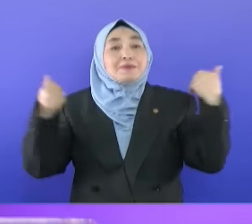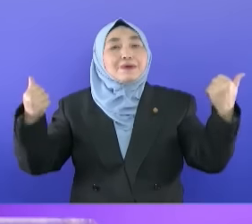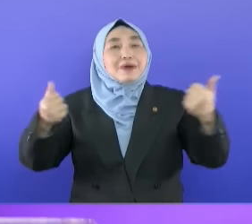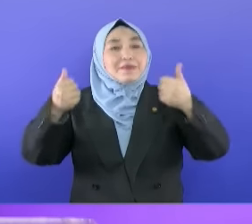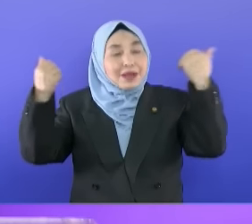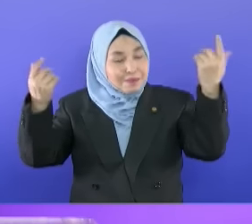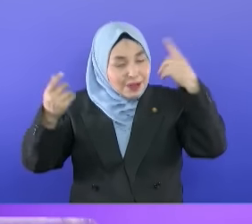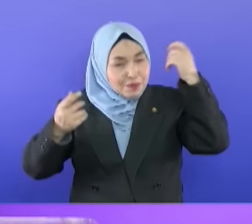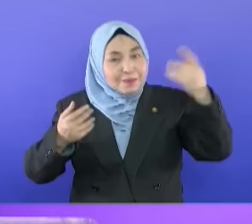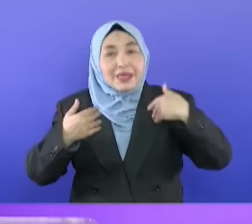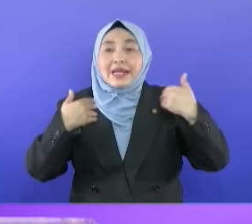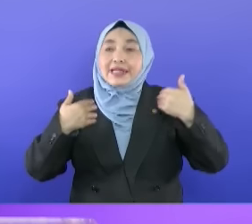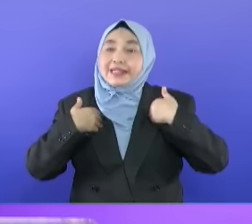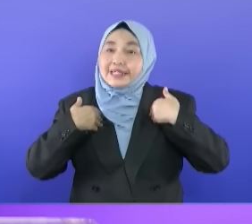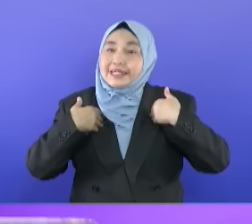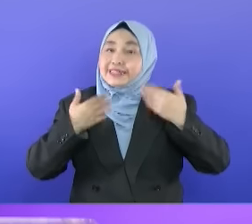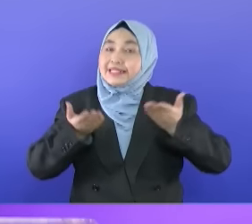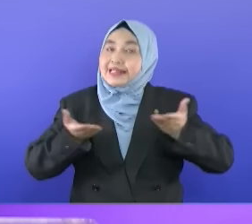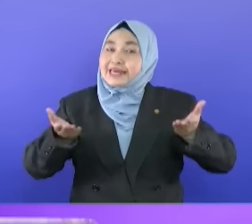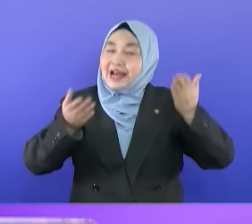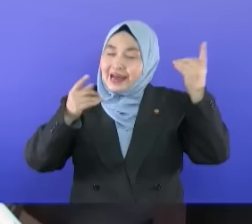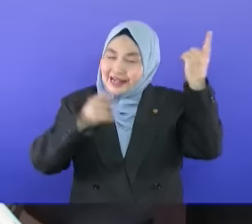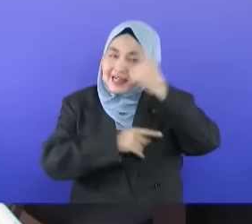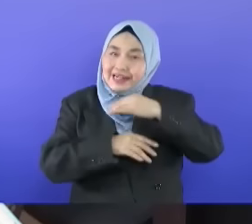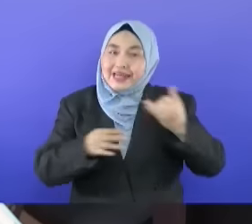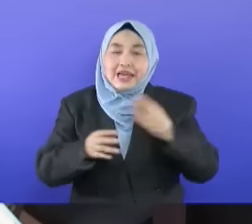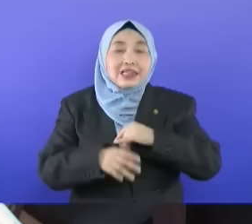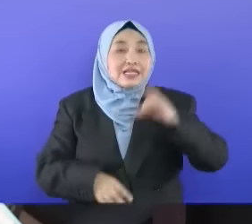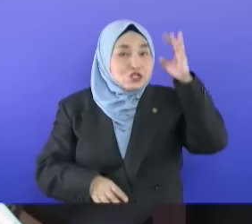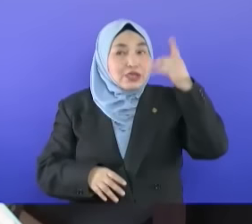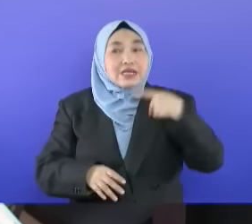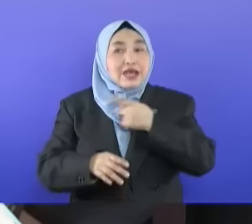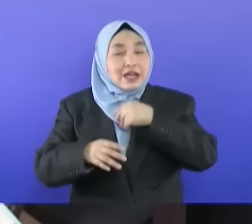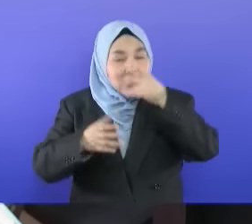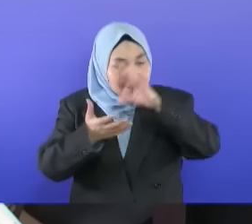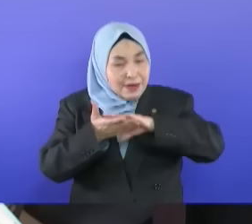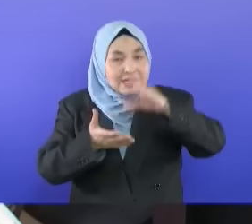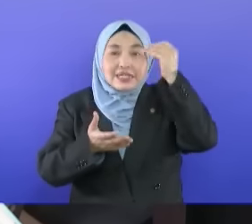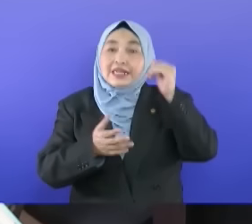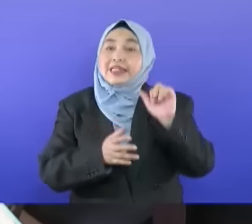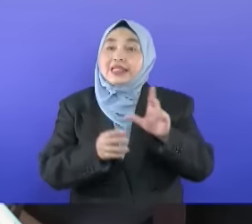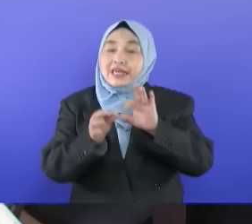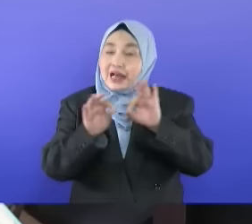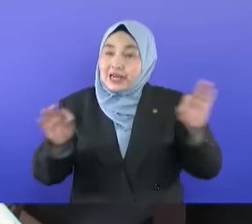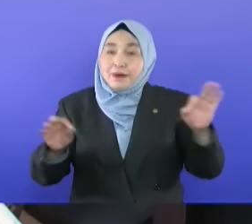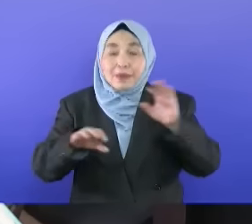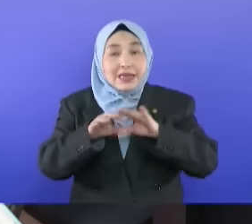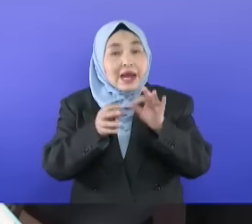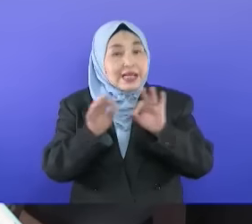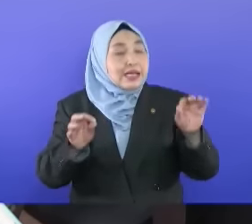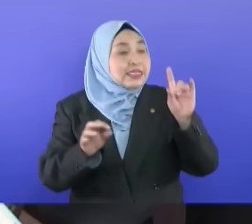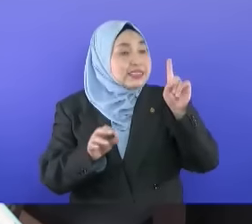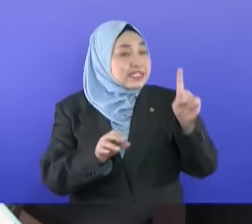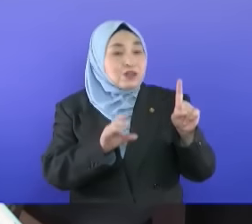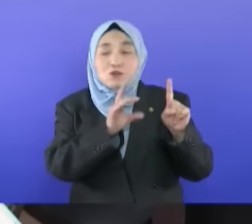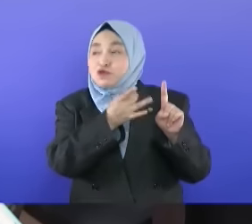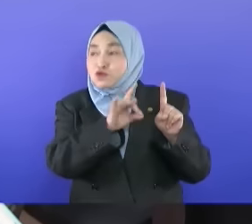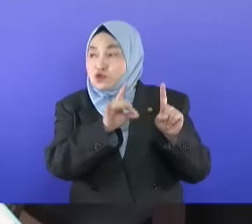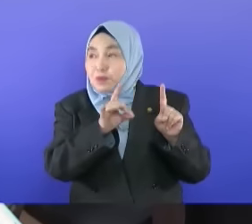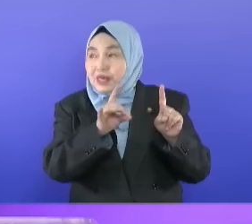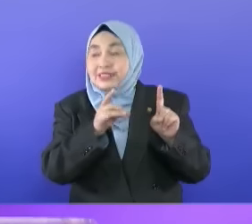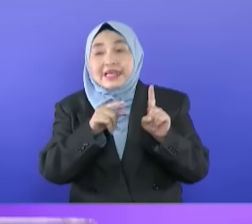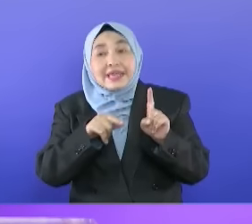yang berada di studio pada hari ini dan insya Allah kita akan mendalami tiga ya daripada ayat yang ke 117 hingga